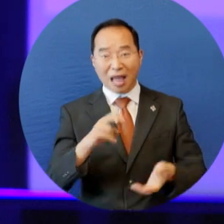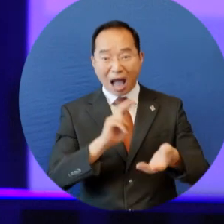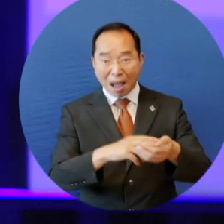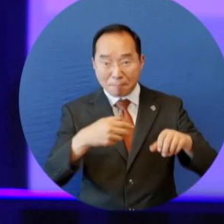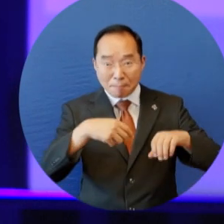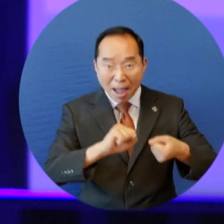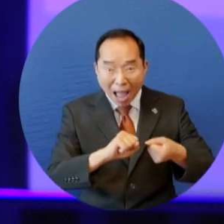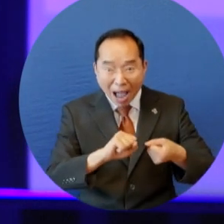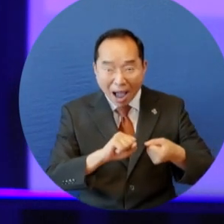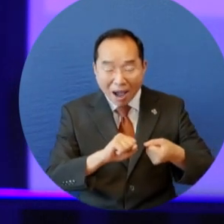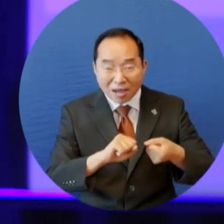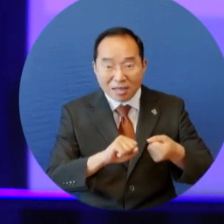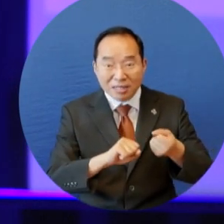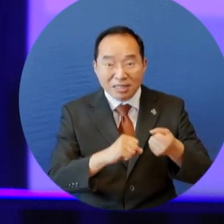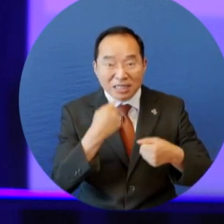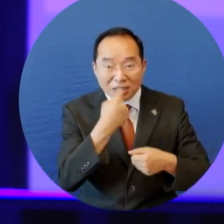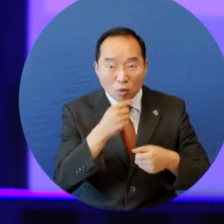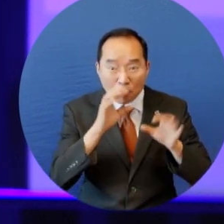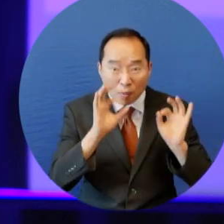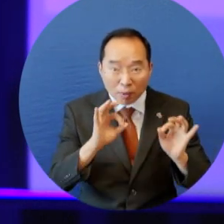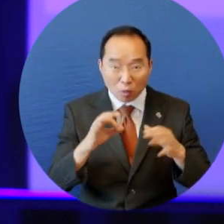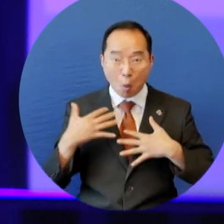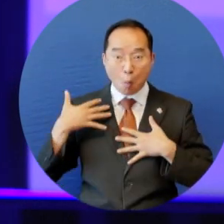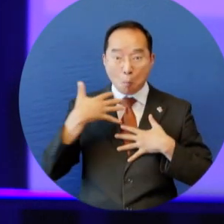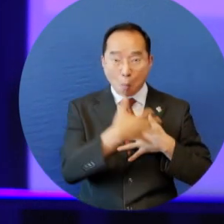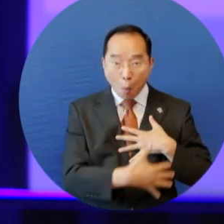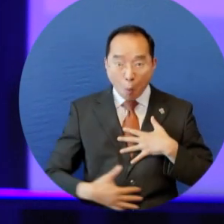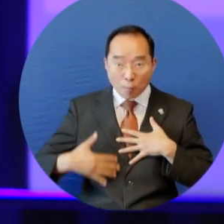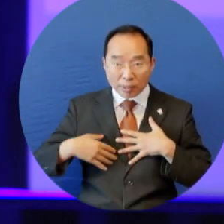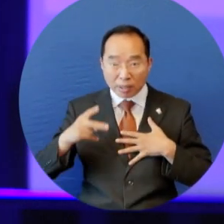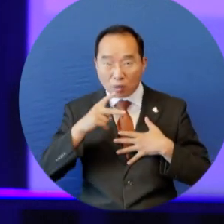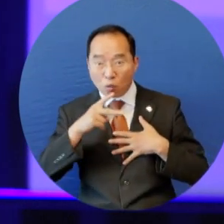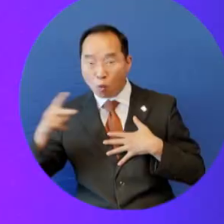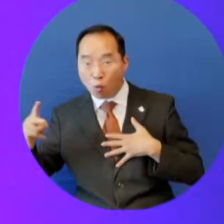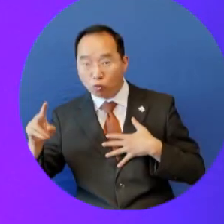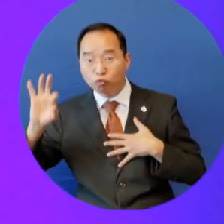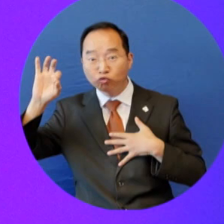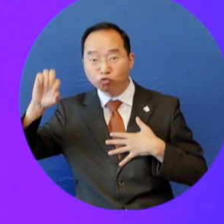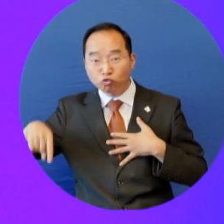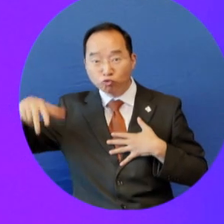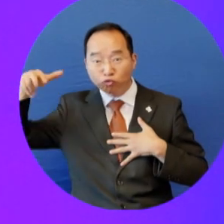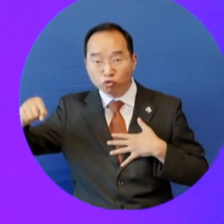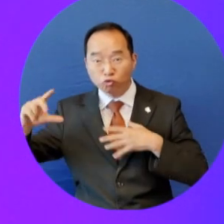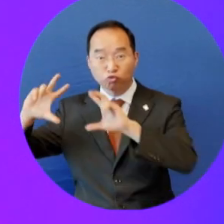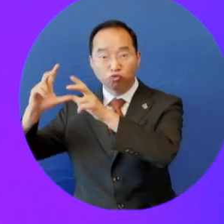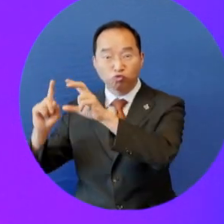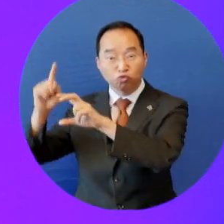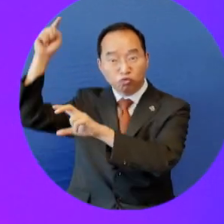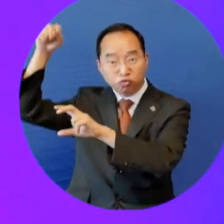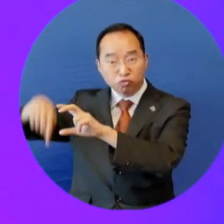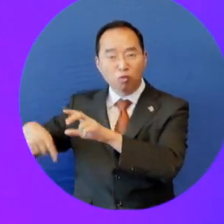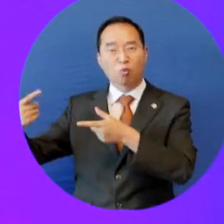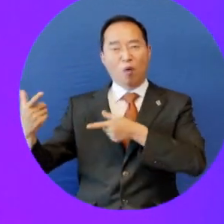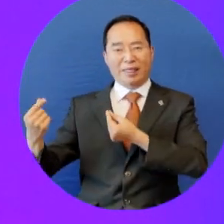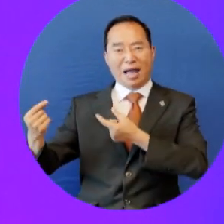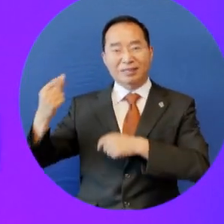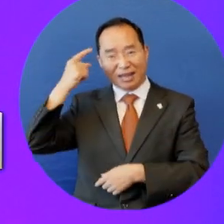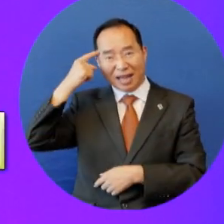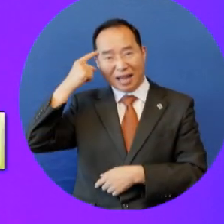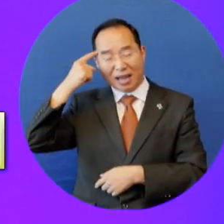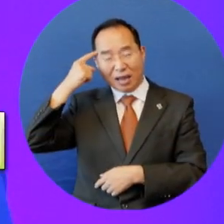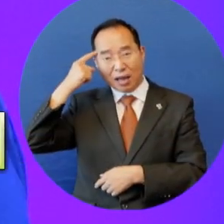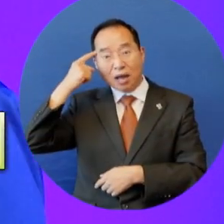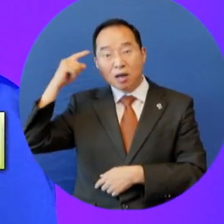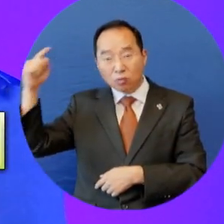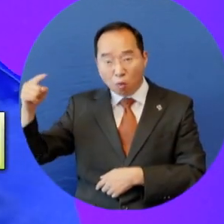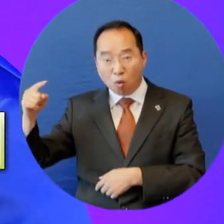몸을 우주라고 이야기를 합니다. 우리 몸 자체가 우주의 에너지가 갈맞아 있을 뿐만 아니라 우리 몸과